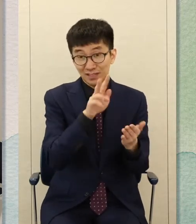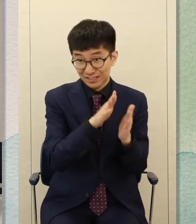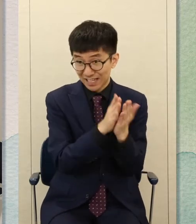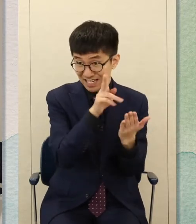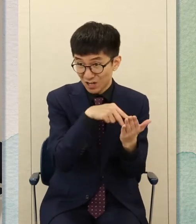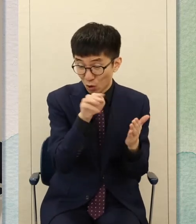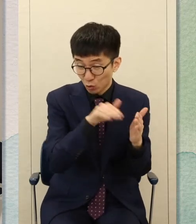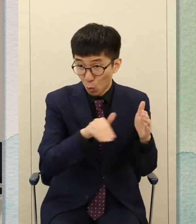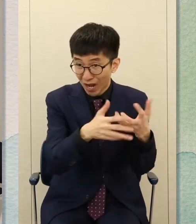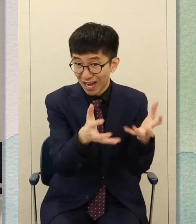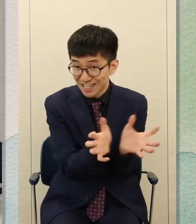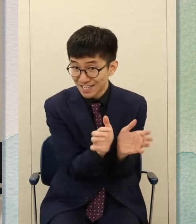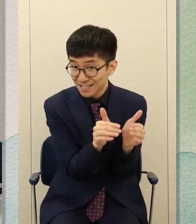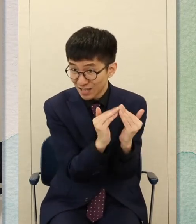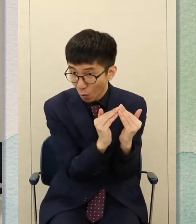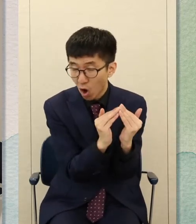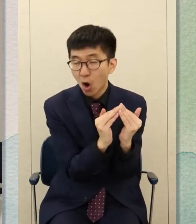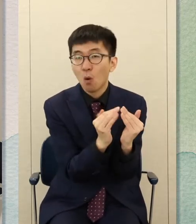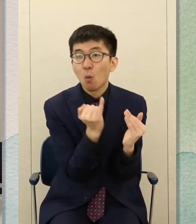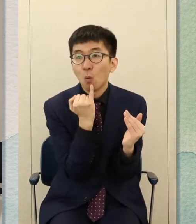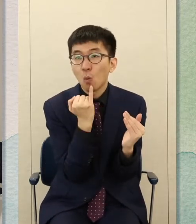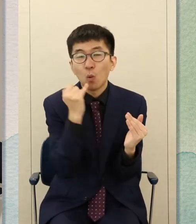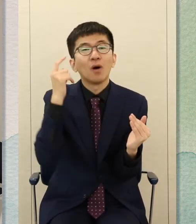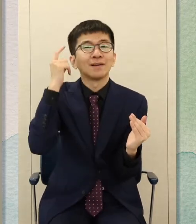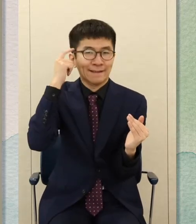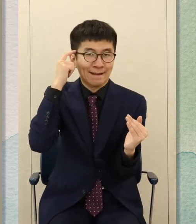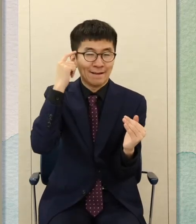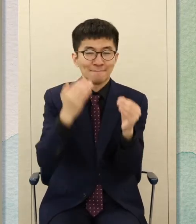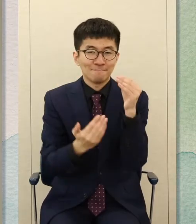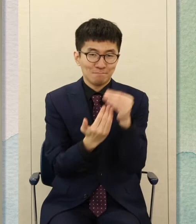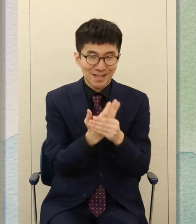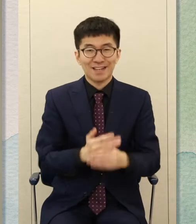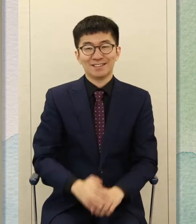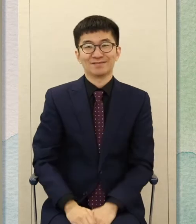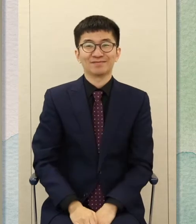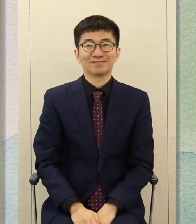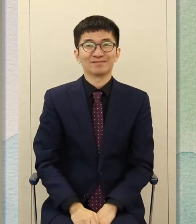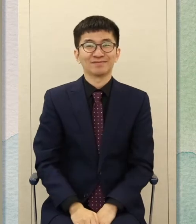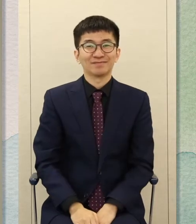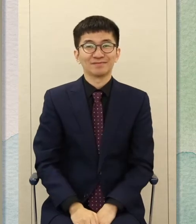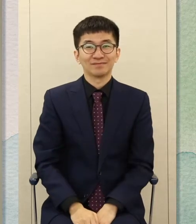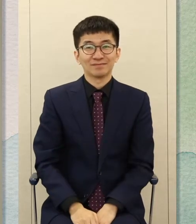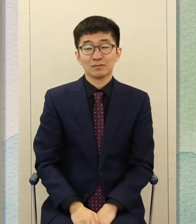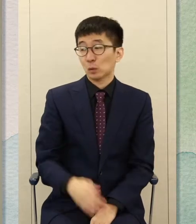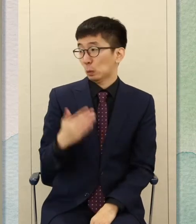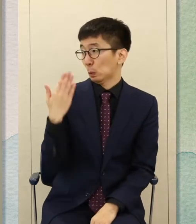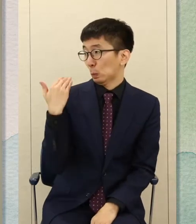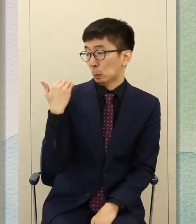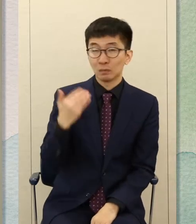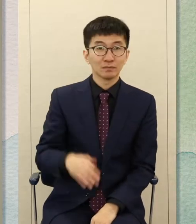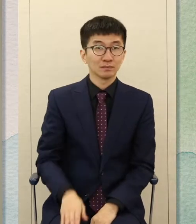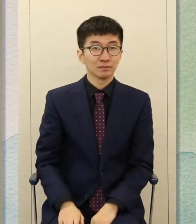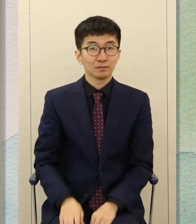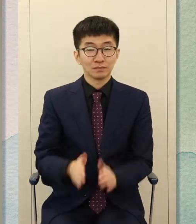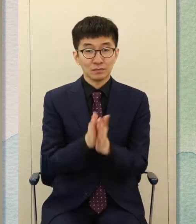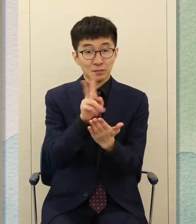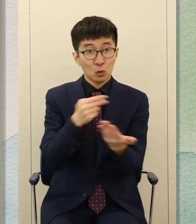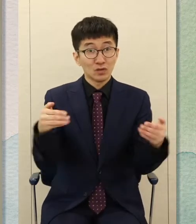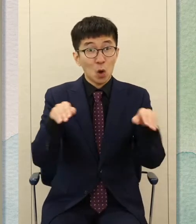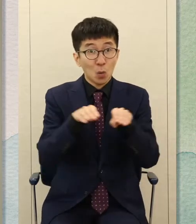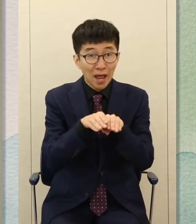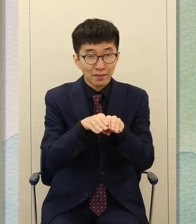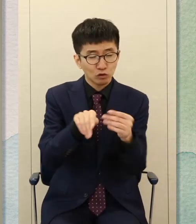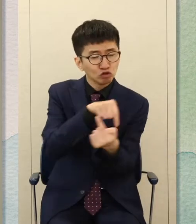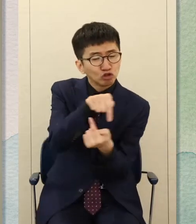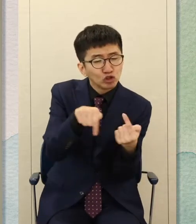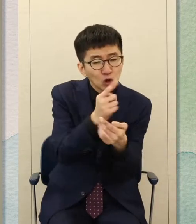이렇게 정리를 저희가 어느 정도 해볼 수 있었던 거죠. 그래서 이제 최근에 이제 도서관 운영 지표나